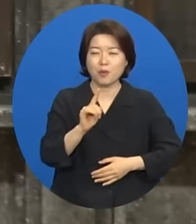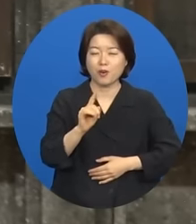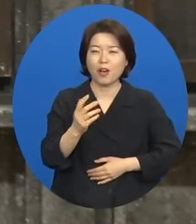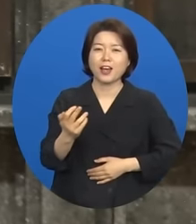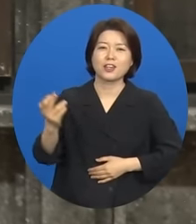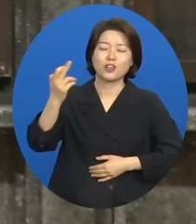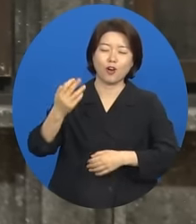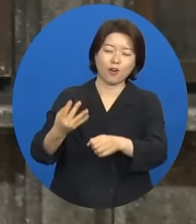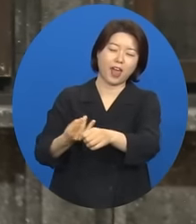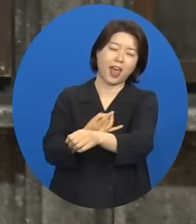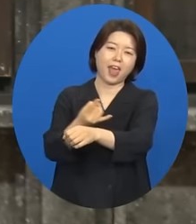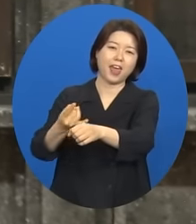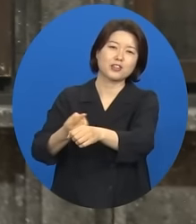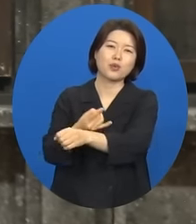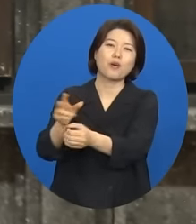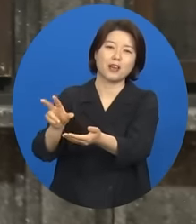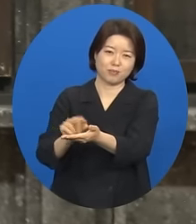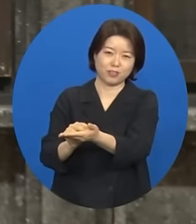에서와의 문제였습니다.